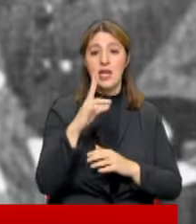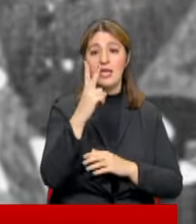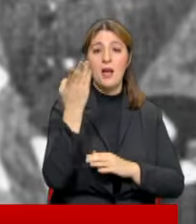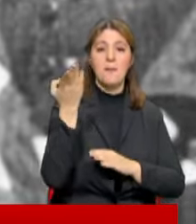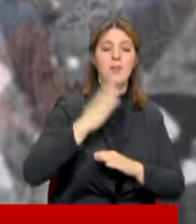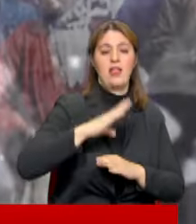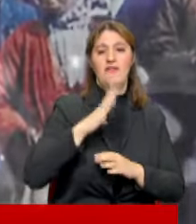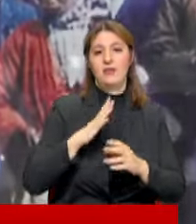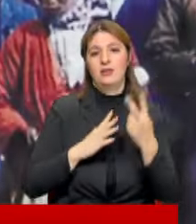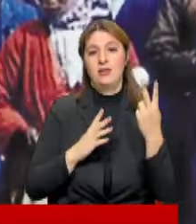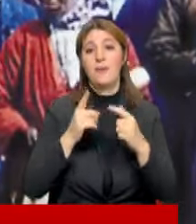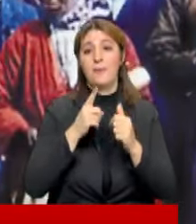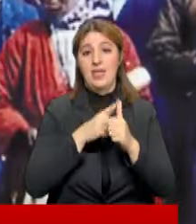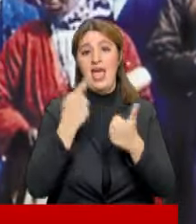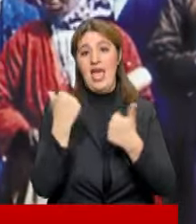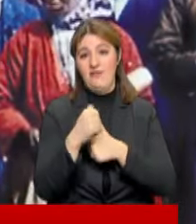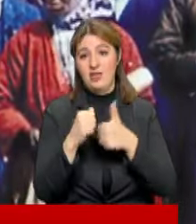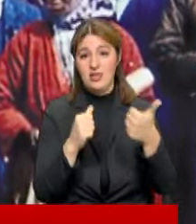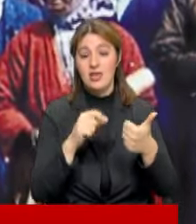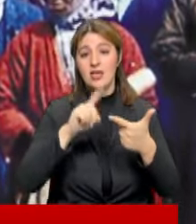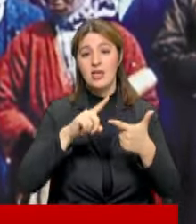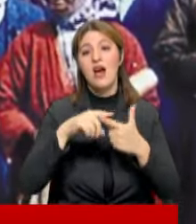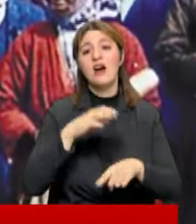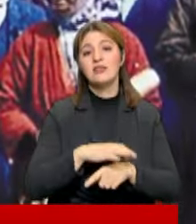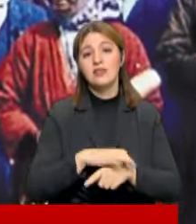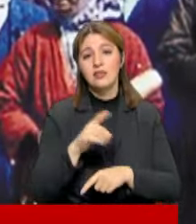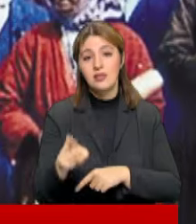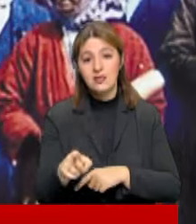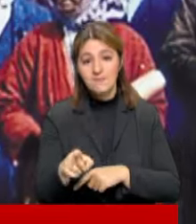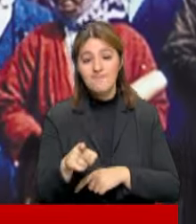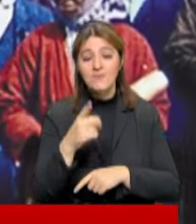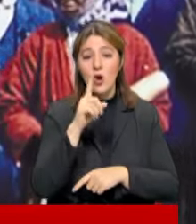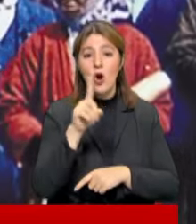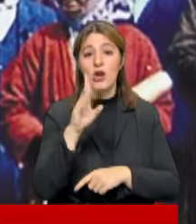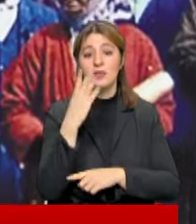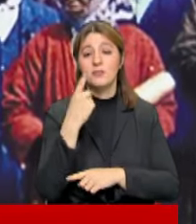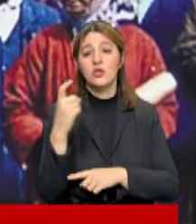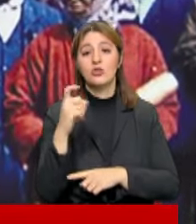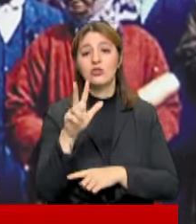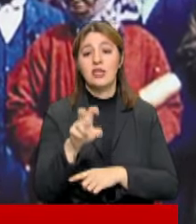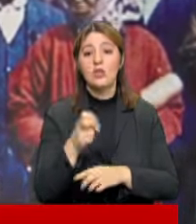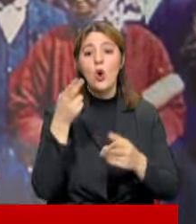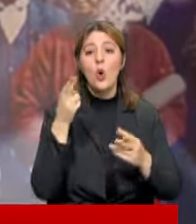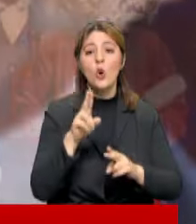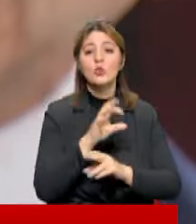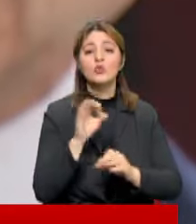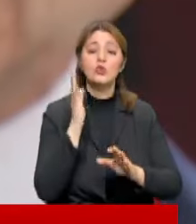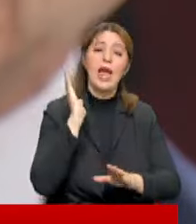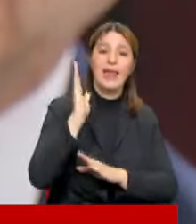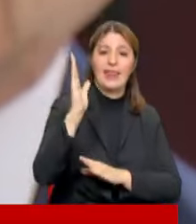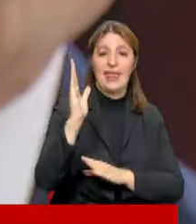yenilgisi oldu Biri evliliği diğeri hastalığı 10 Kasım 1938'de ölümsüzlüğe